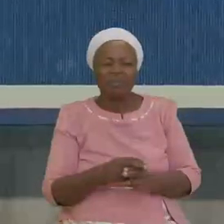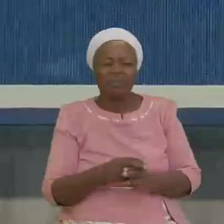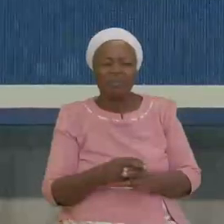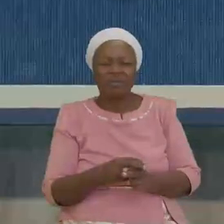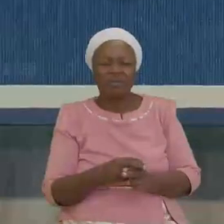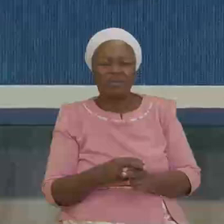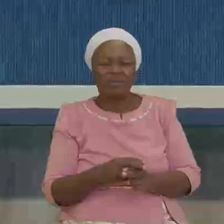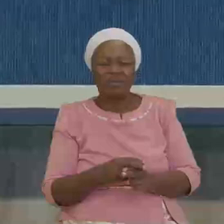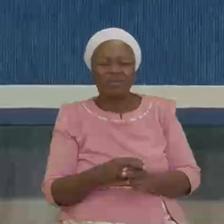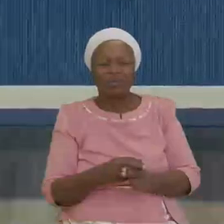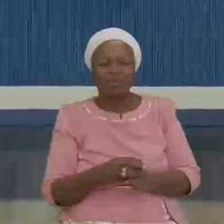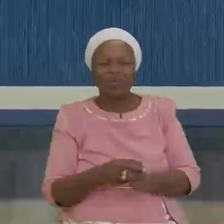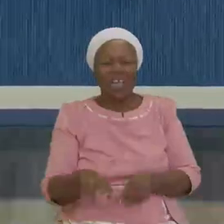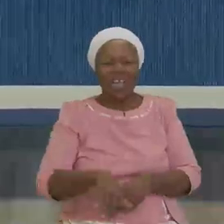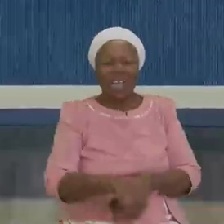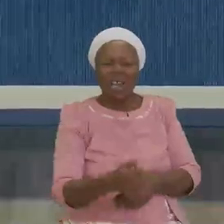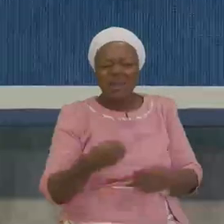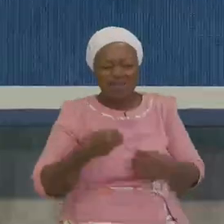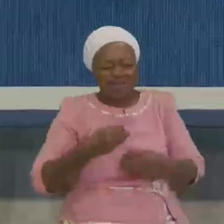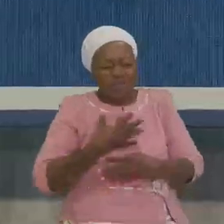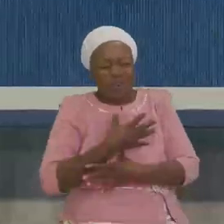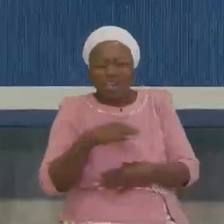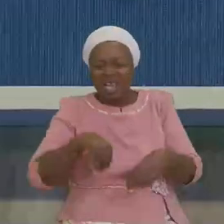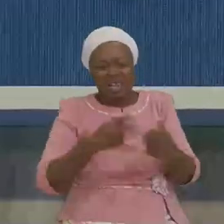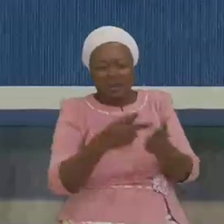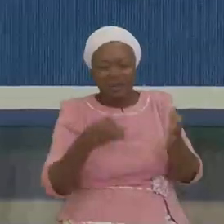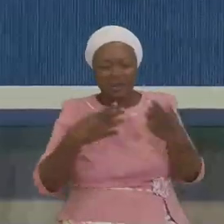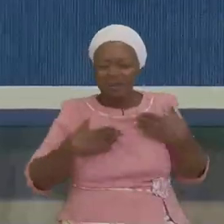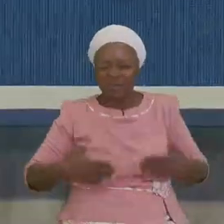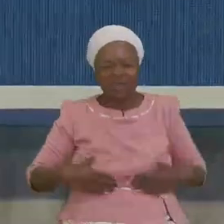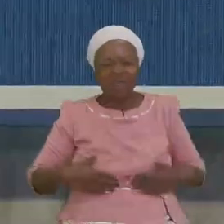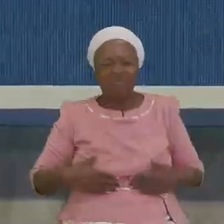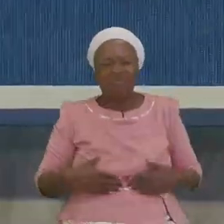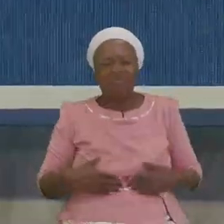liée se délie. Commencez à entendre et à parler au nom de Jésus-Christ.